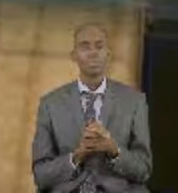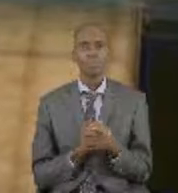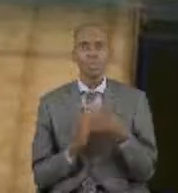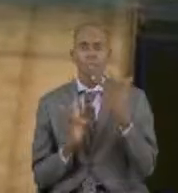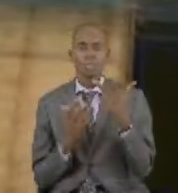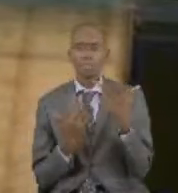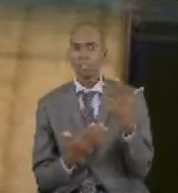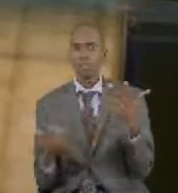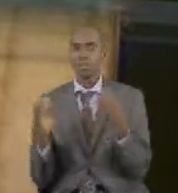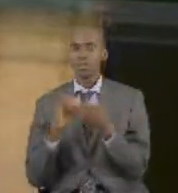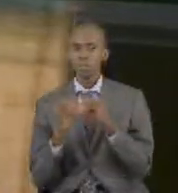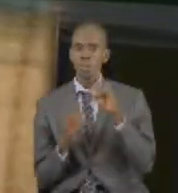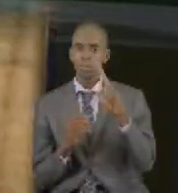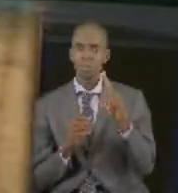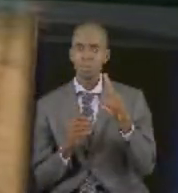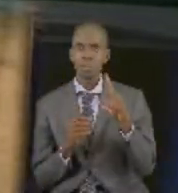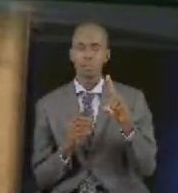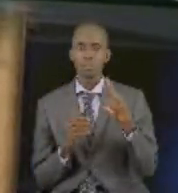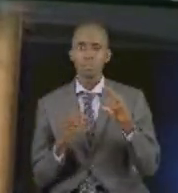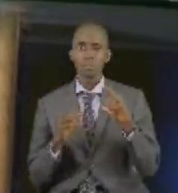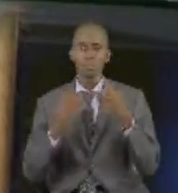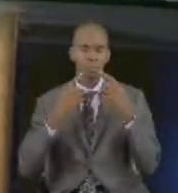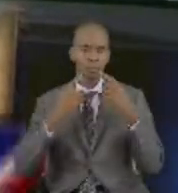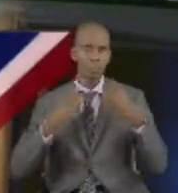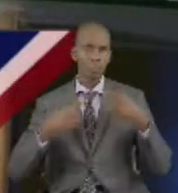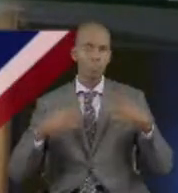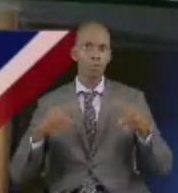Nous voyons trois éléments ici. Premièrement,